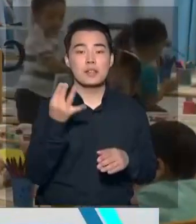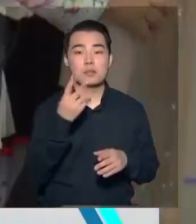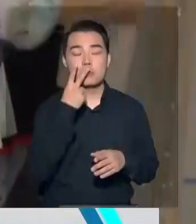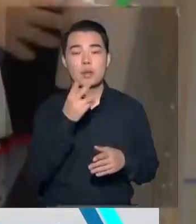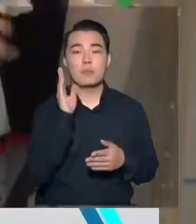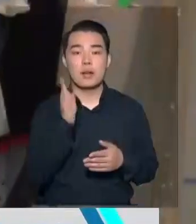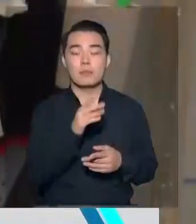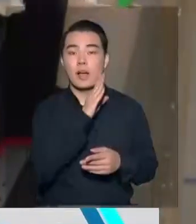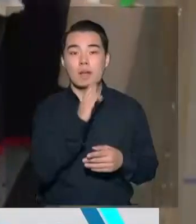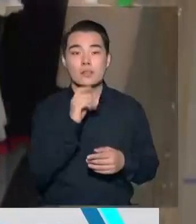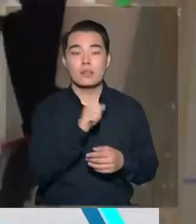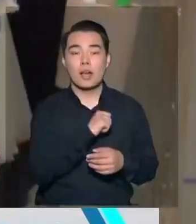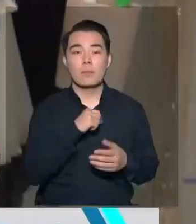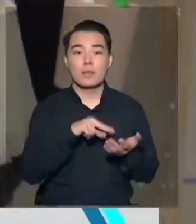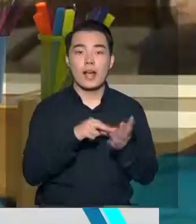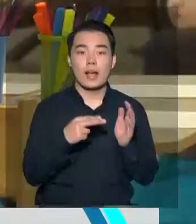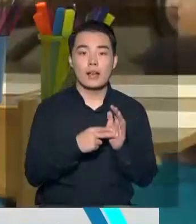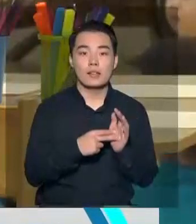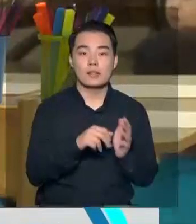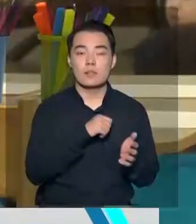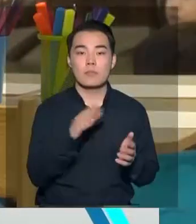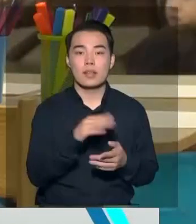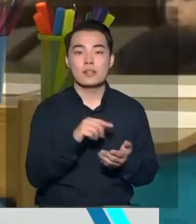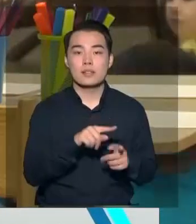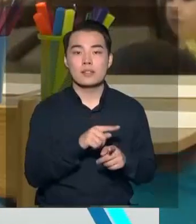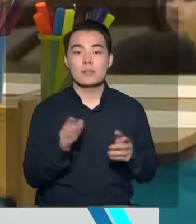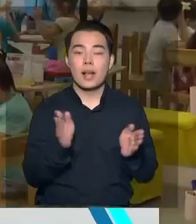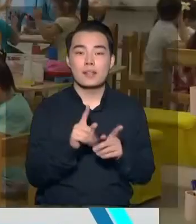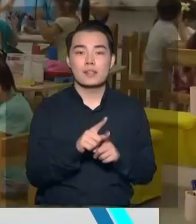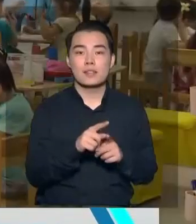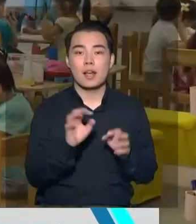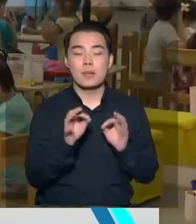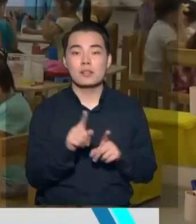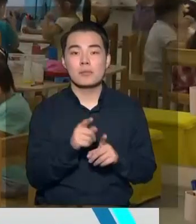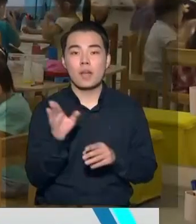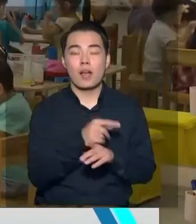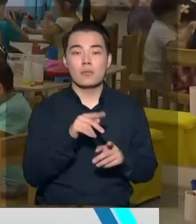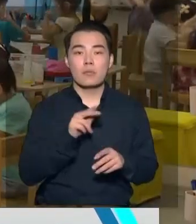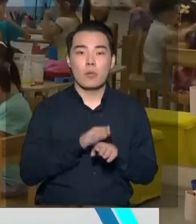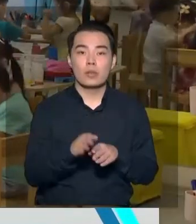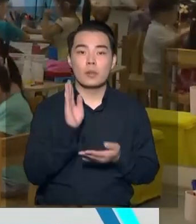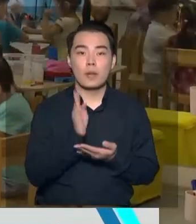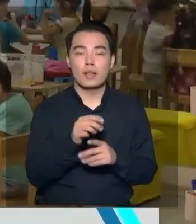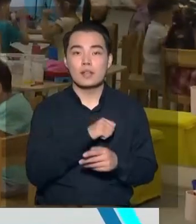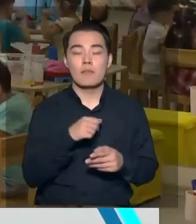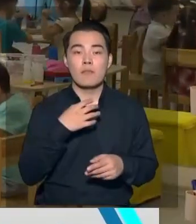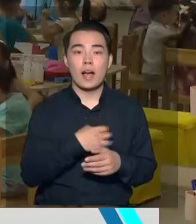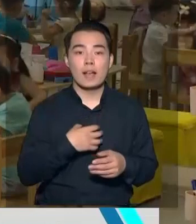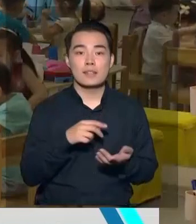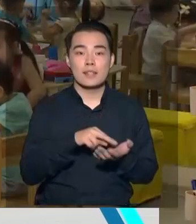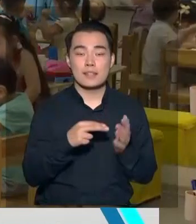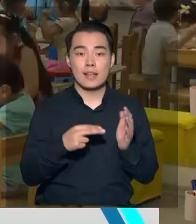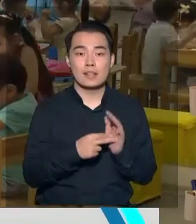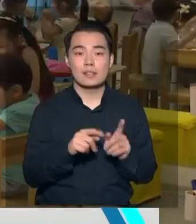отыр. Анамның ертегісі жобасы біздің балабақшада ортаңғы және ересек топтарды өтіп жатыр. Бұл жобаның маңыздығы